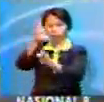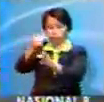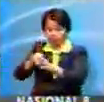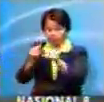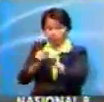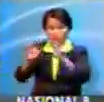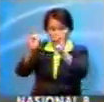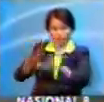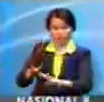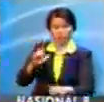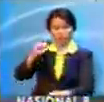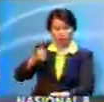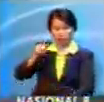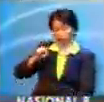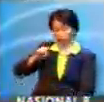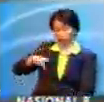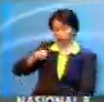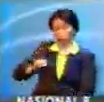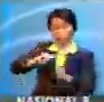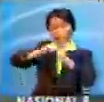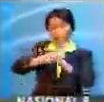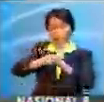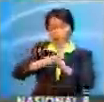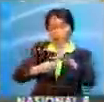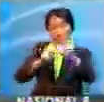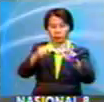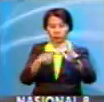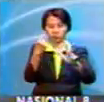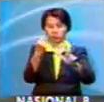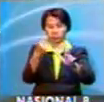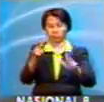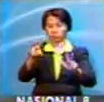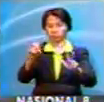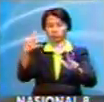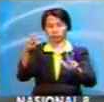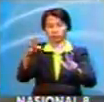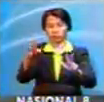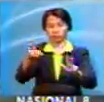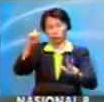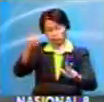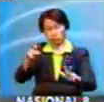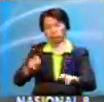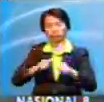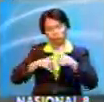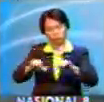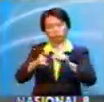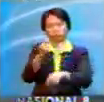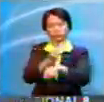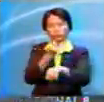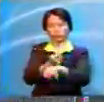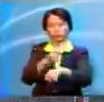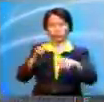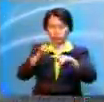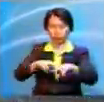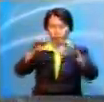dengan peperiksaan SPM yang bermula pada 3 November 2014 perlu meneruskan tugas seperti